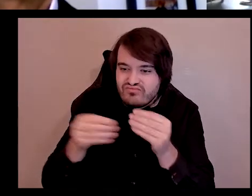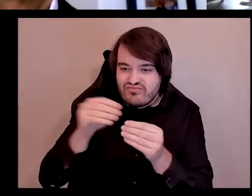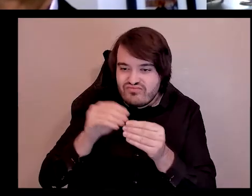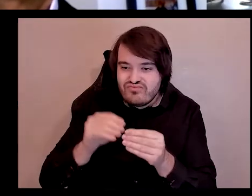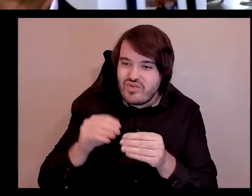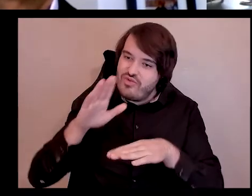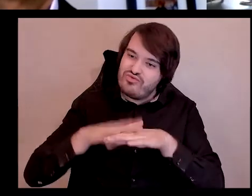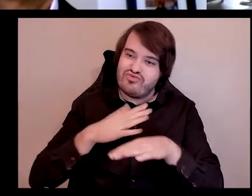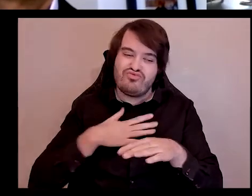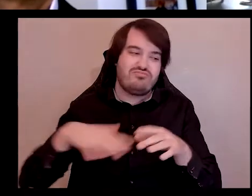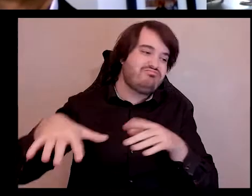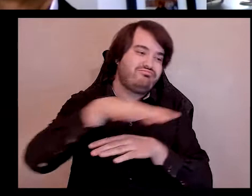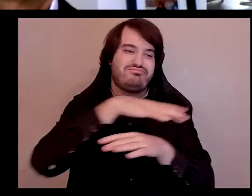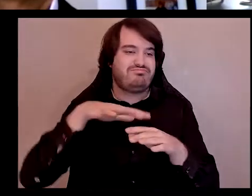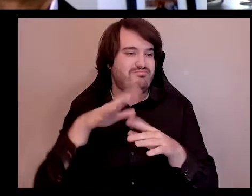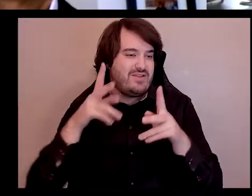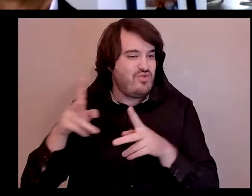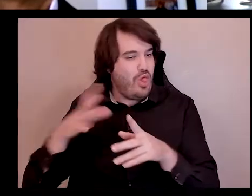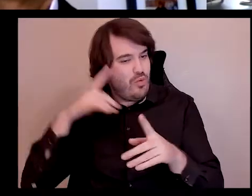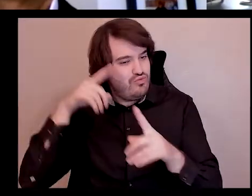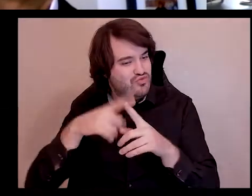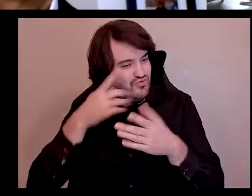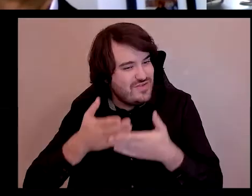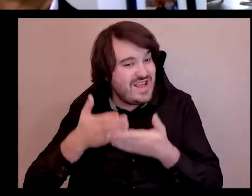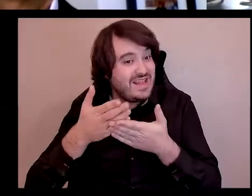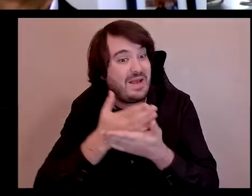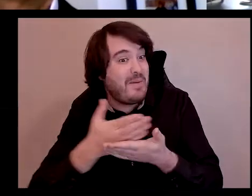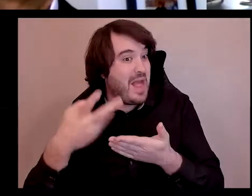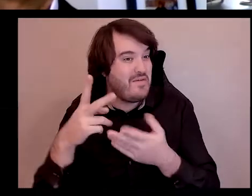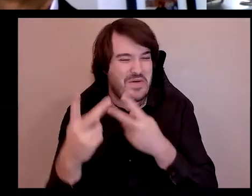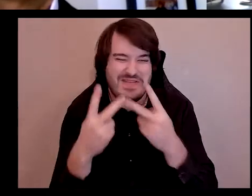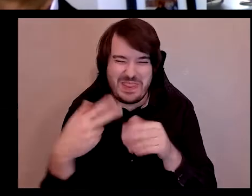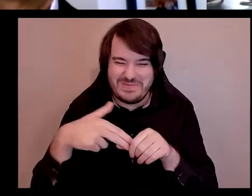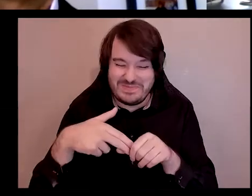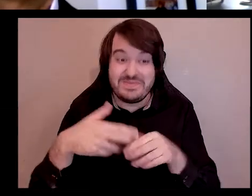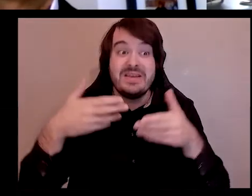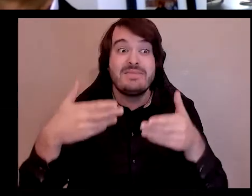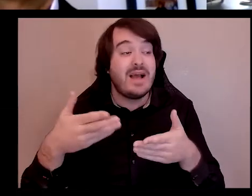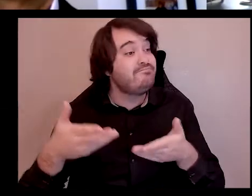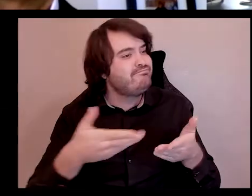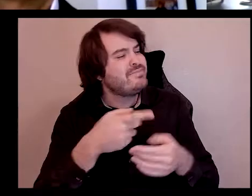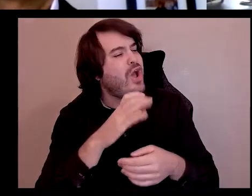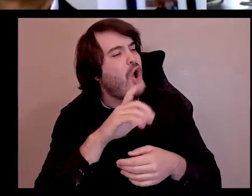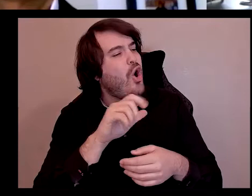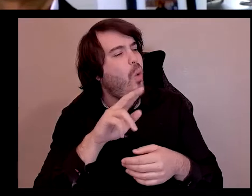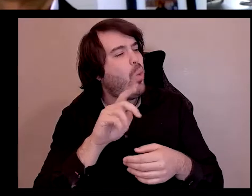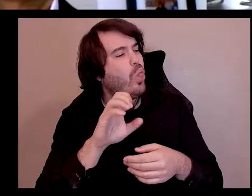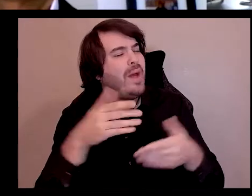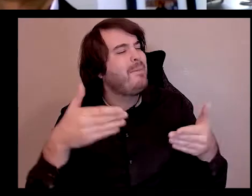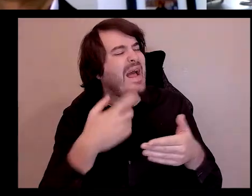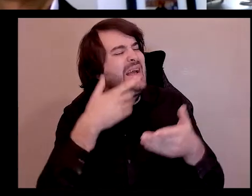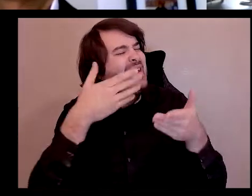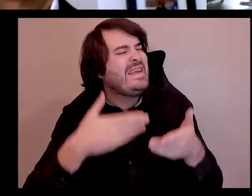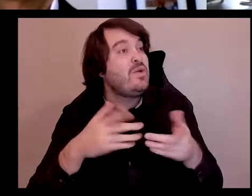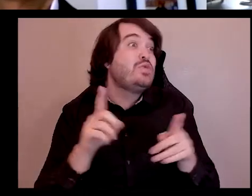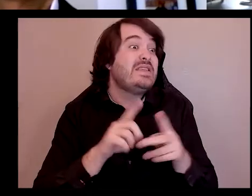informations complémentaires à travers l'ensemble de nos intervenants qui sont là pour vous aider pendant votre visite. Alors, sans plus tarder, Claude,